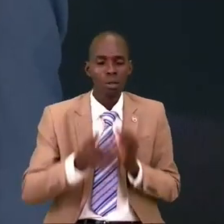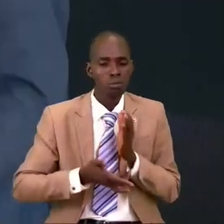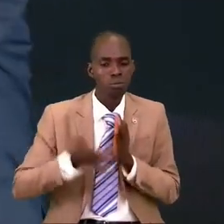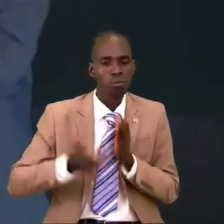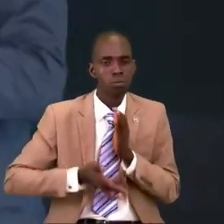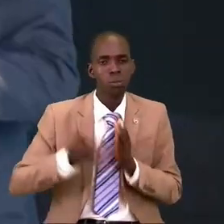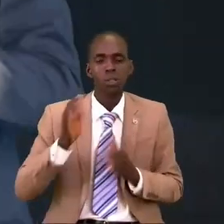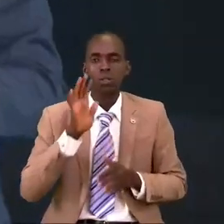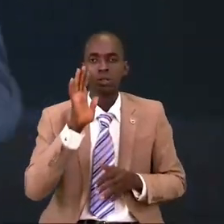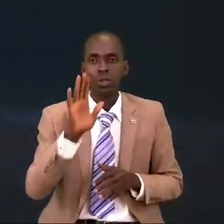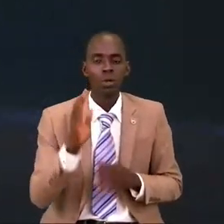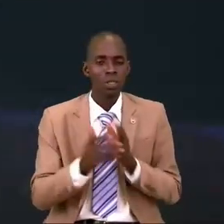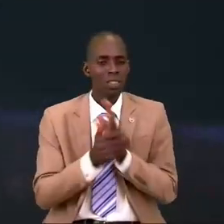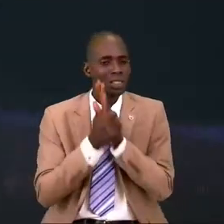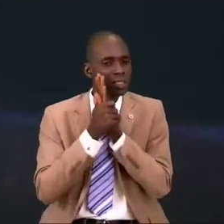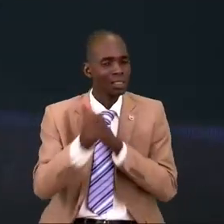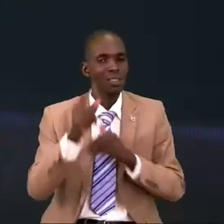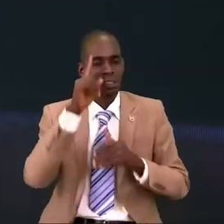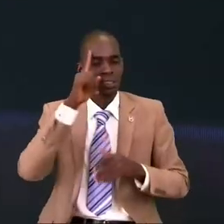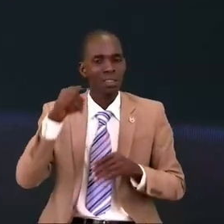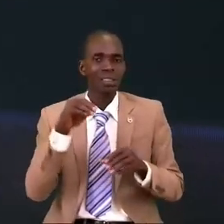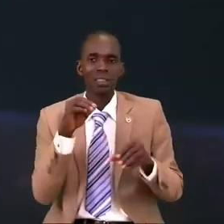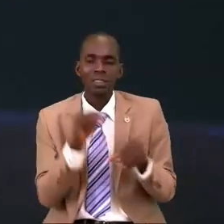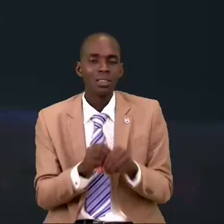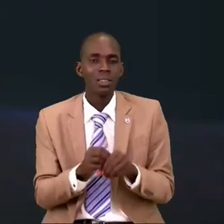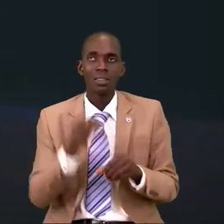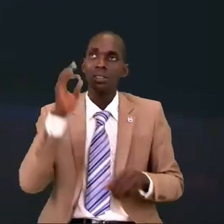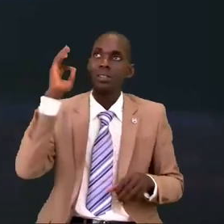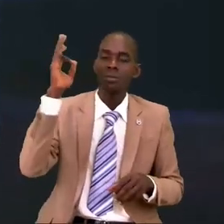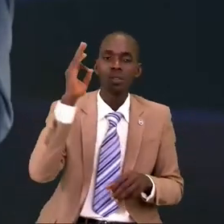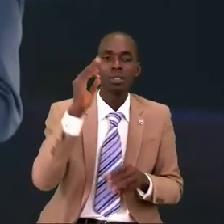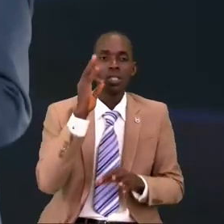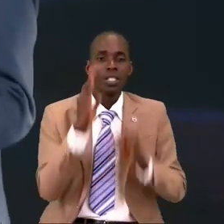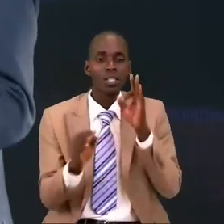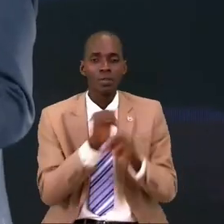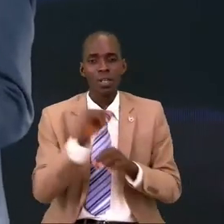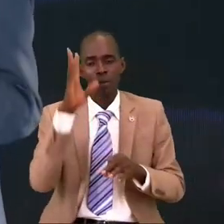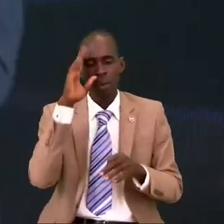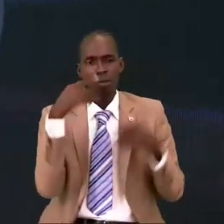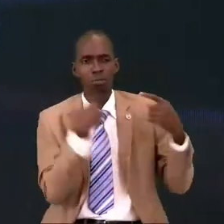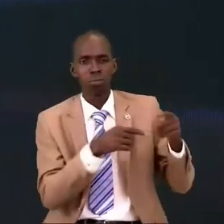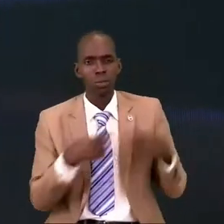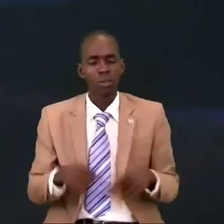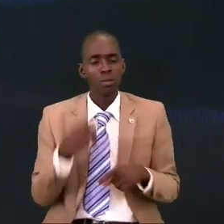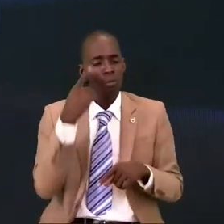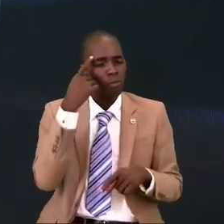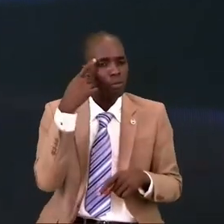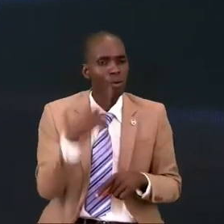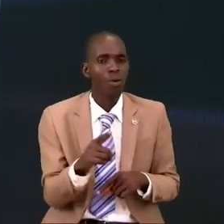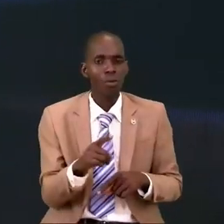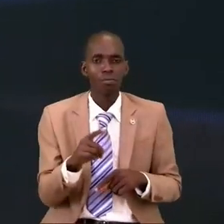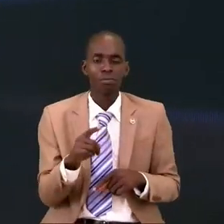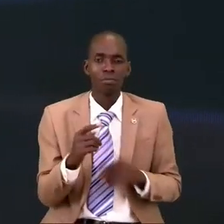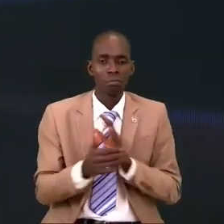pas combattu suivant les règles dans l'évangélisation, en tant qu'enseignant de la parole, est-ce que tu t'efforces pour avoir